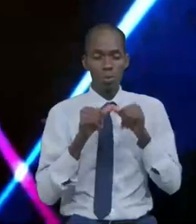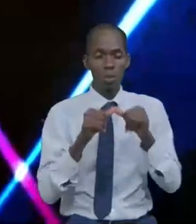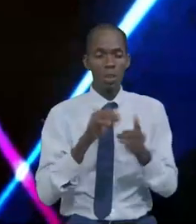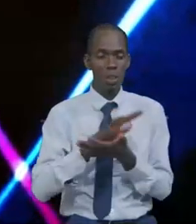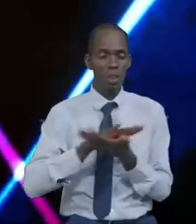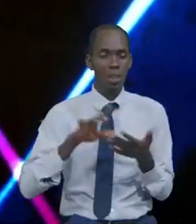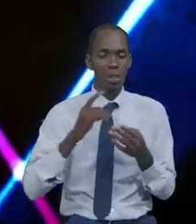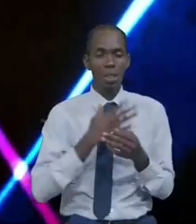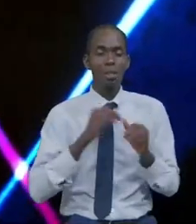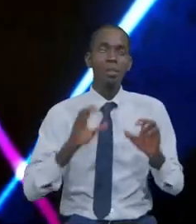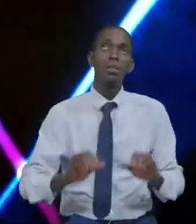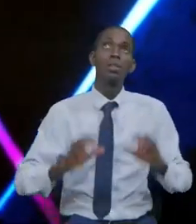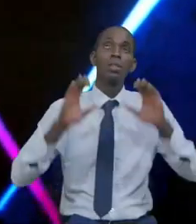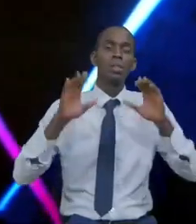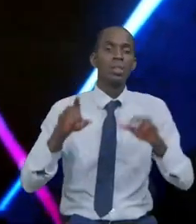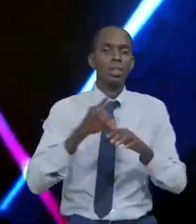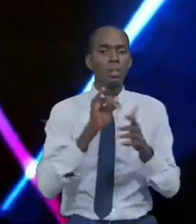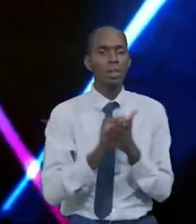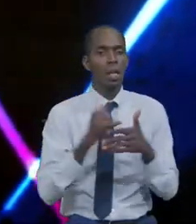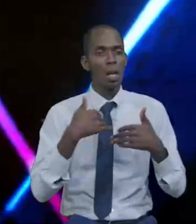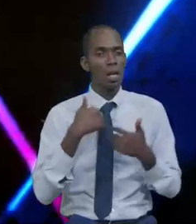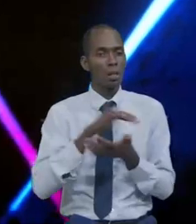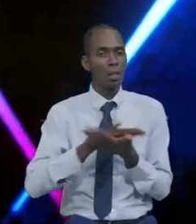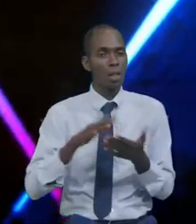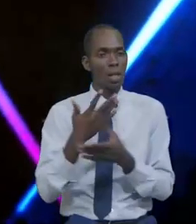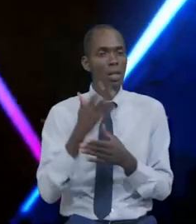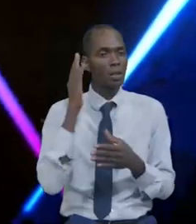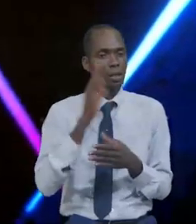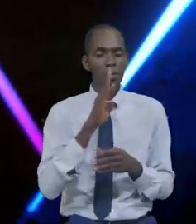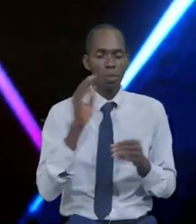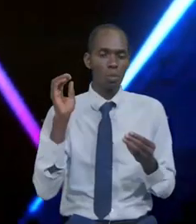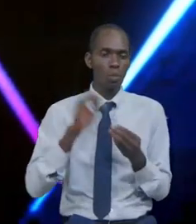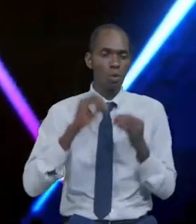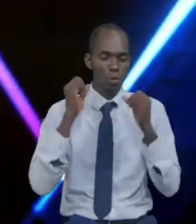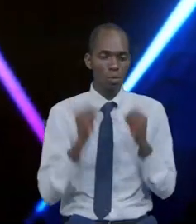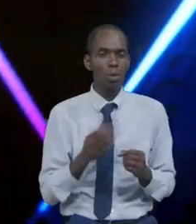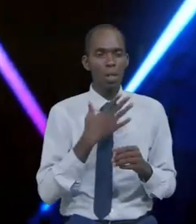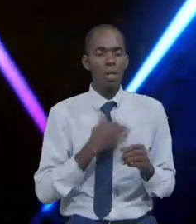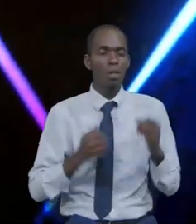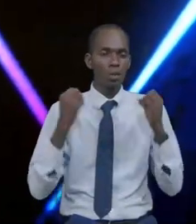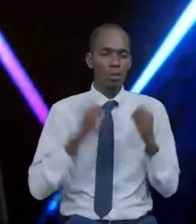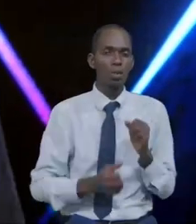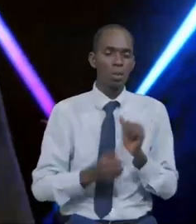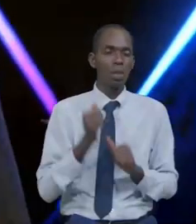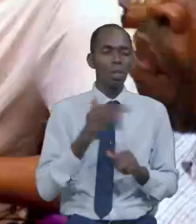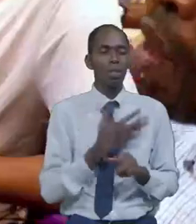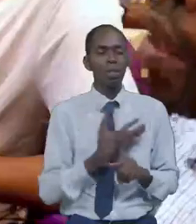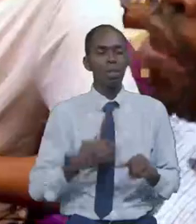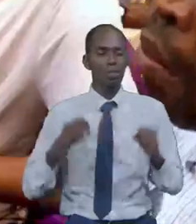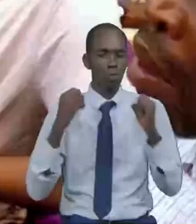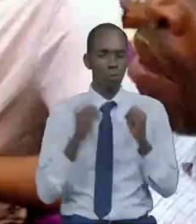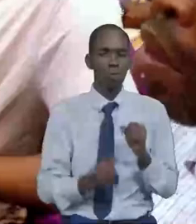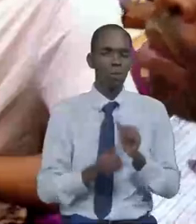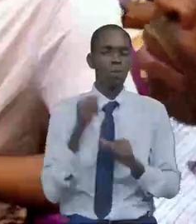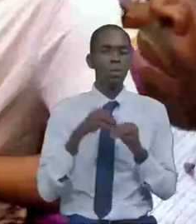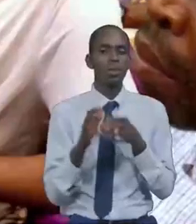pur, consacré. Celui qui a le cœur pur sera fort et fort, plus fort. Sera plus fort, sera fort et